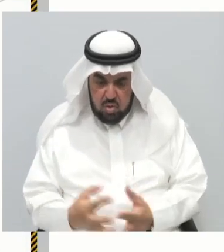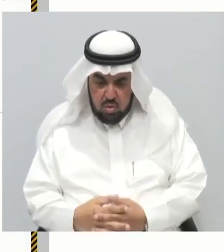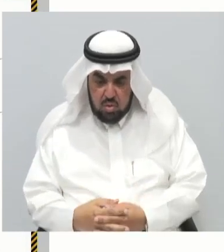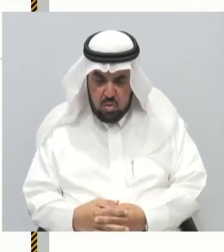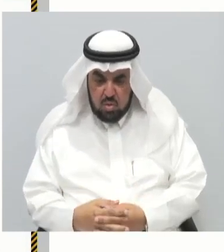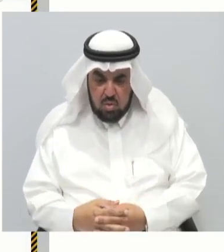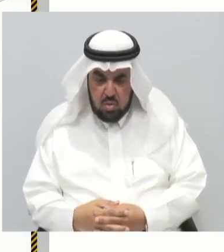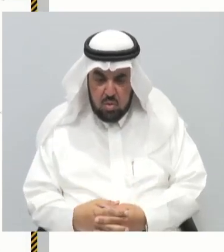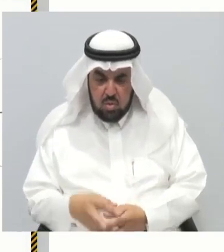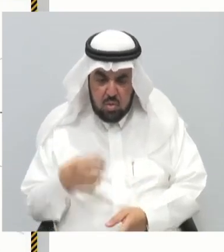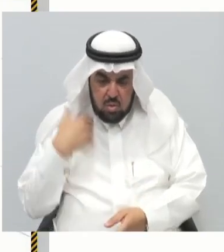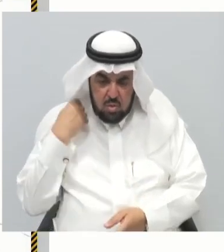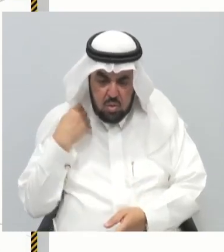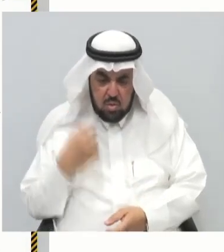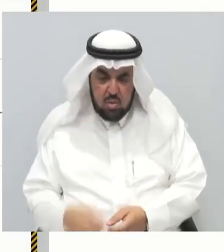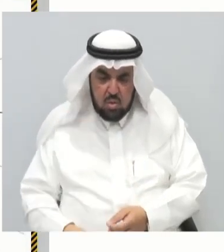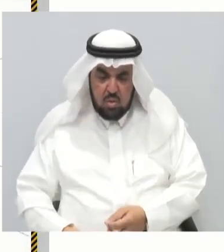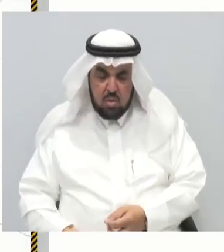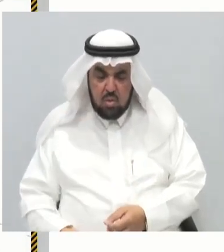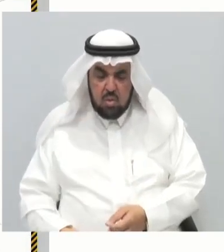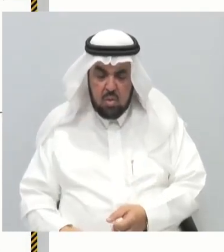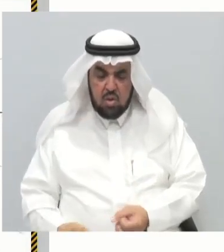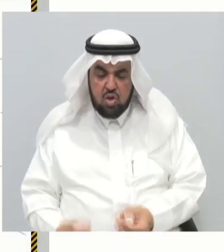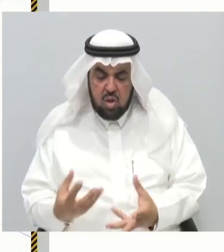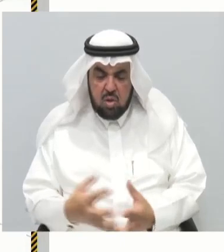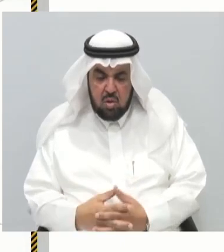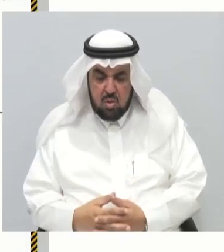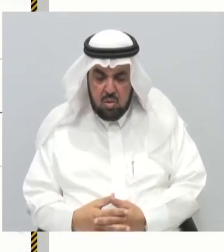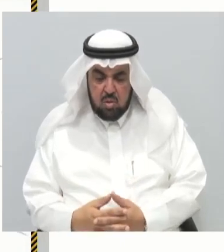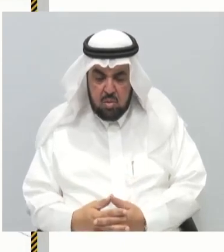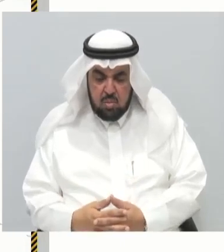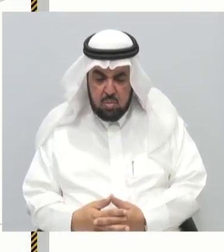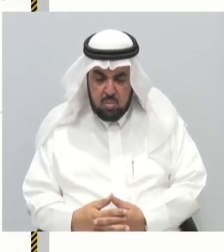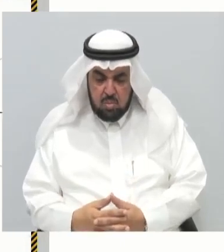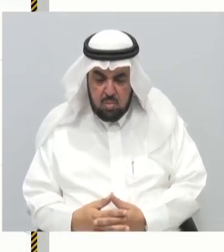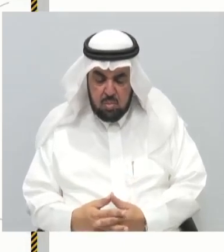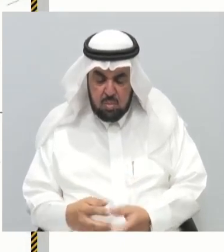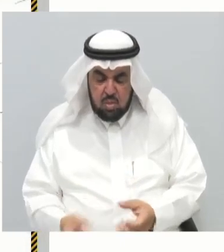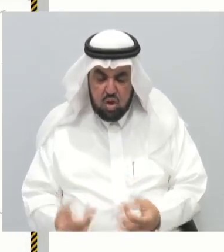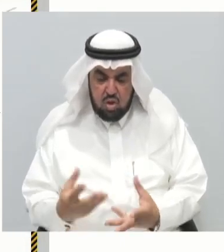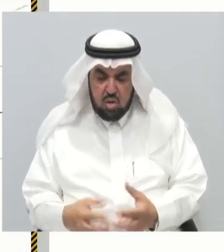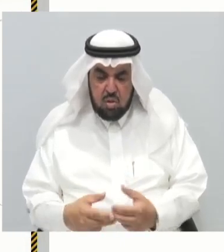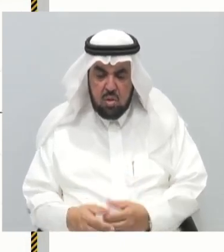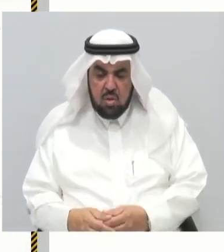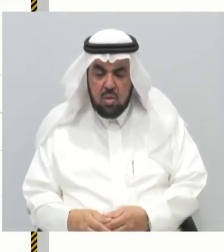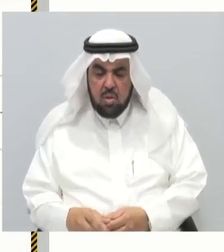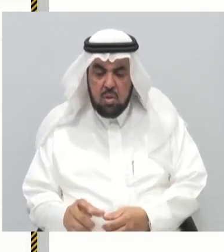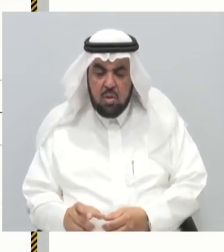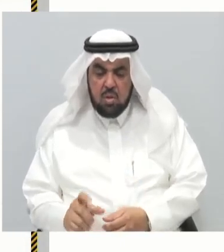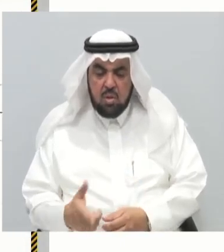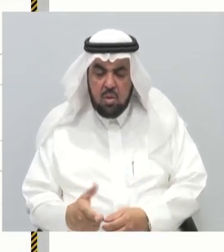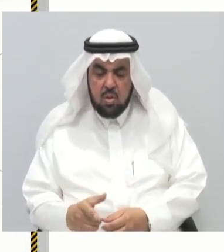حذف هذا المربع بالضغط عليه ثم الضغط على سله المهملات فيتم حذفه عند تشغيل المحاكاه سنجد ان